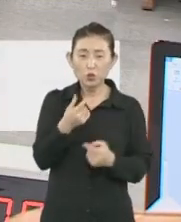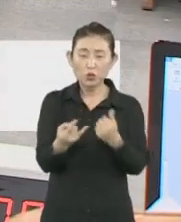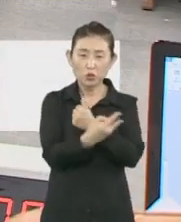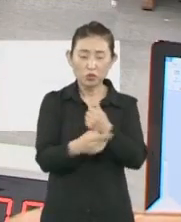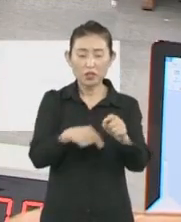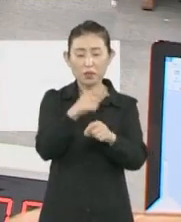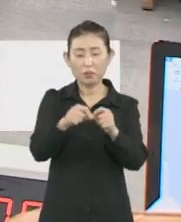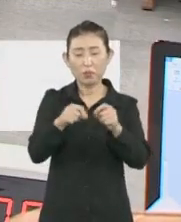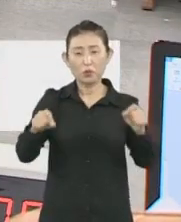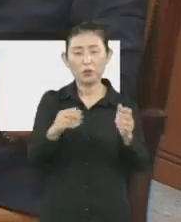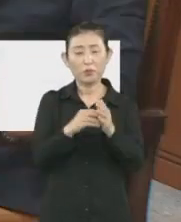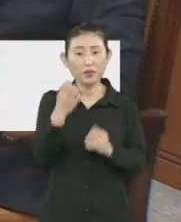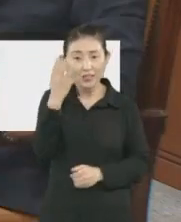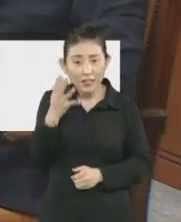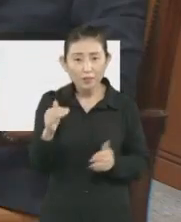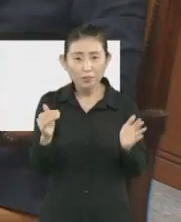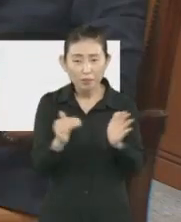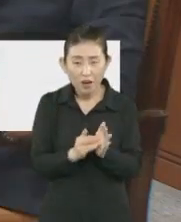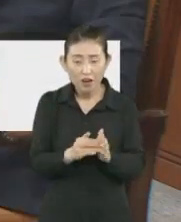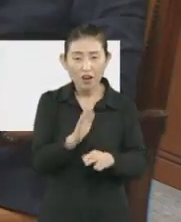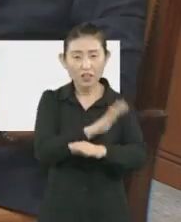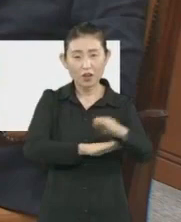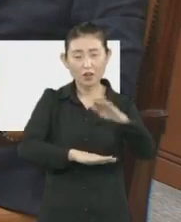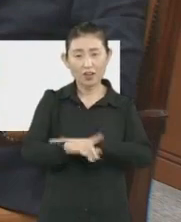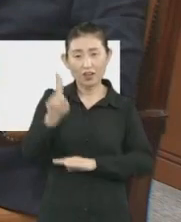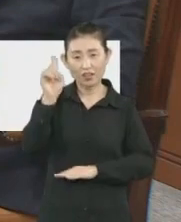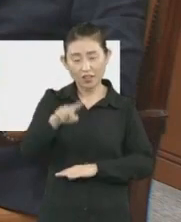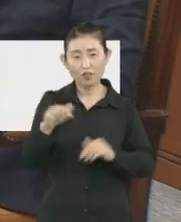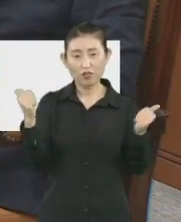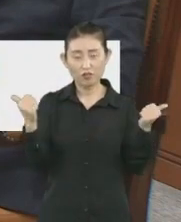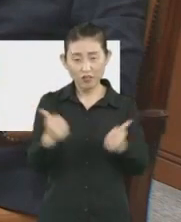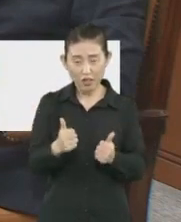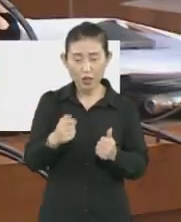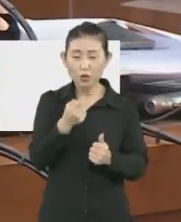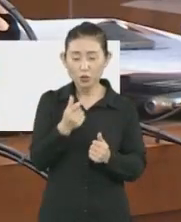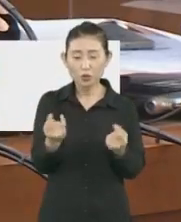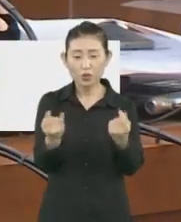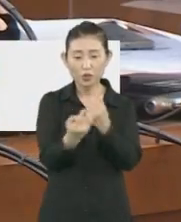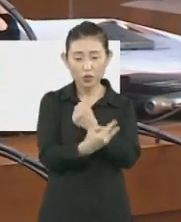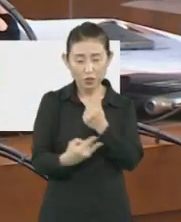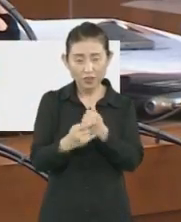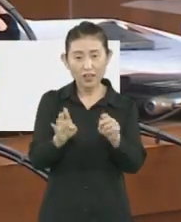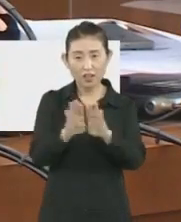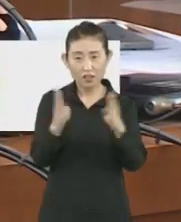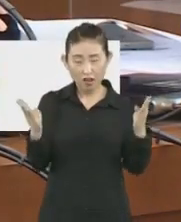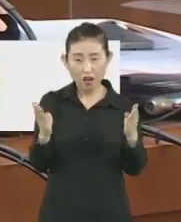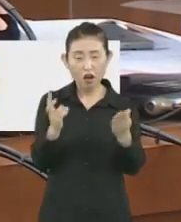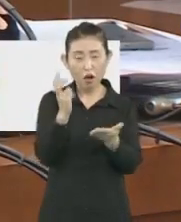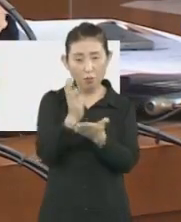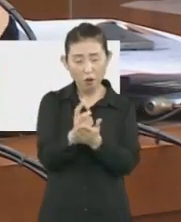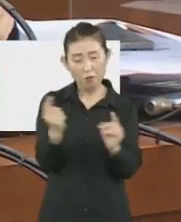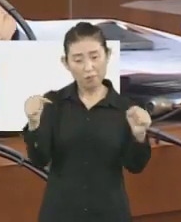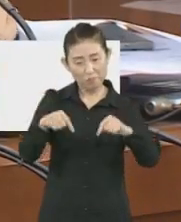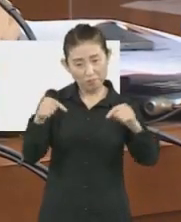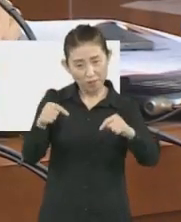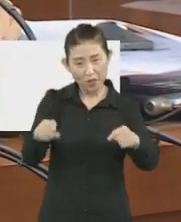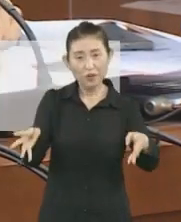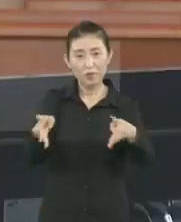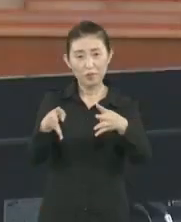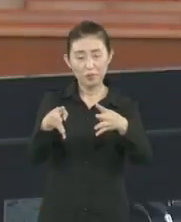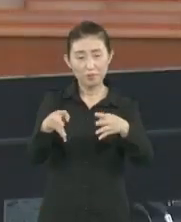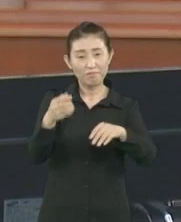처리가 무산된 지 넉 달 만에 여야가 내일 국회 운영위원회 소위를 열어 국회법 개정안을 논의하기로 한